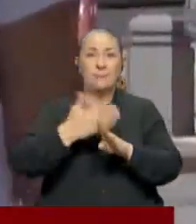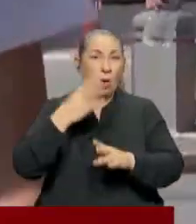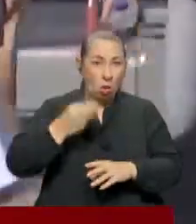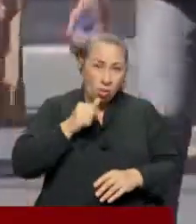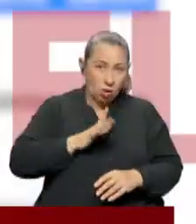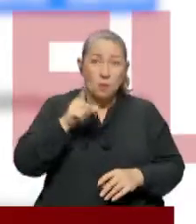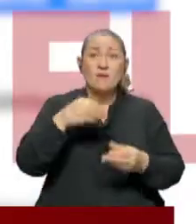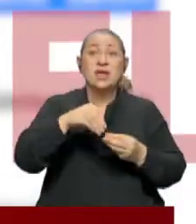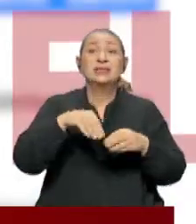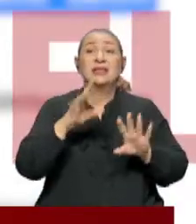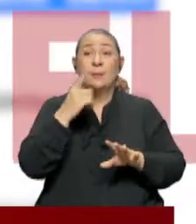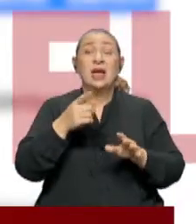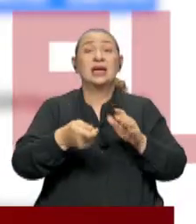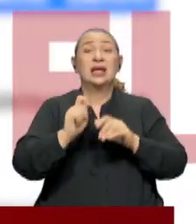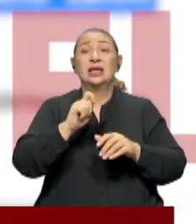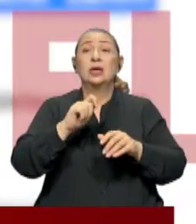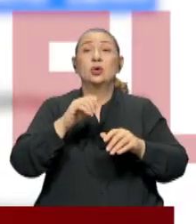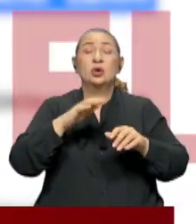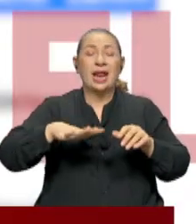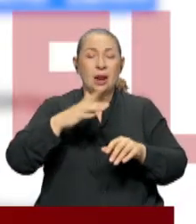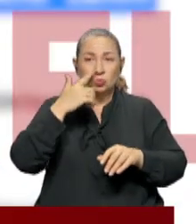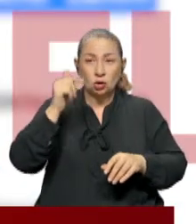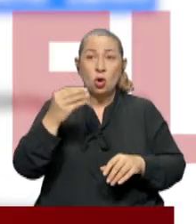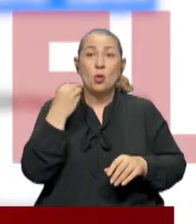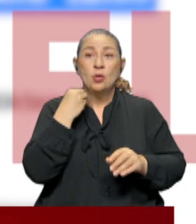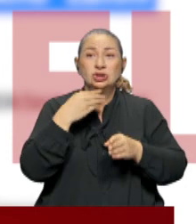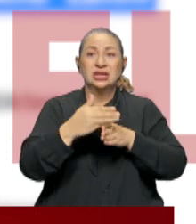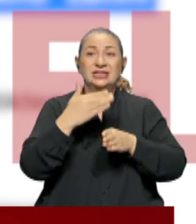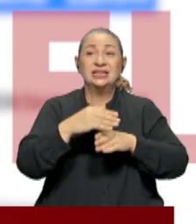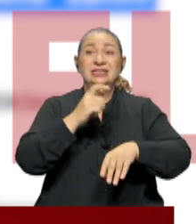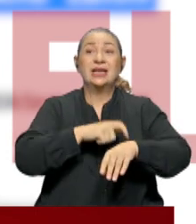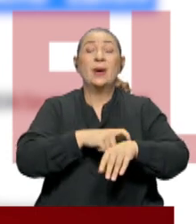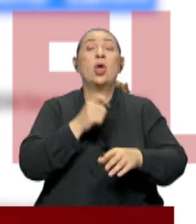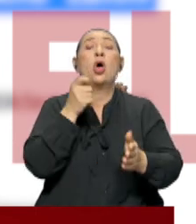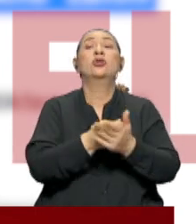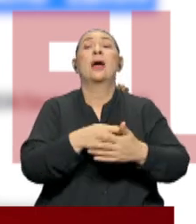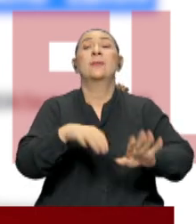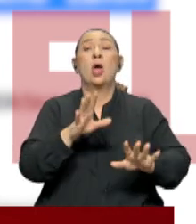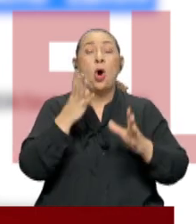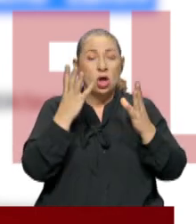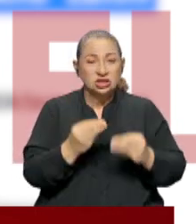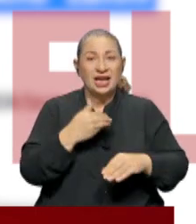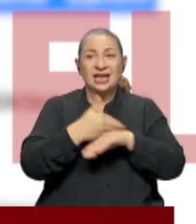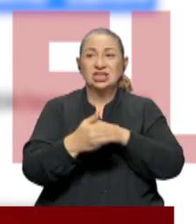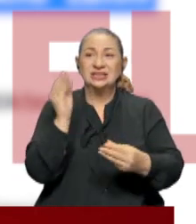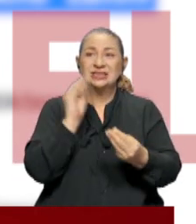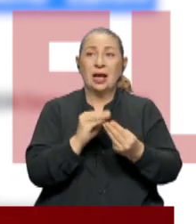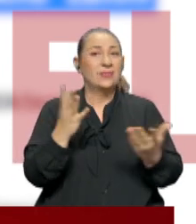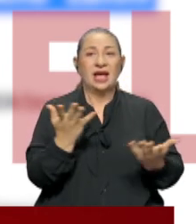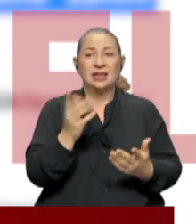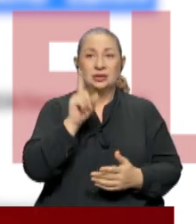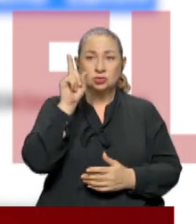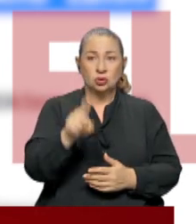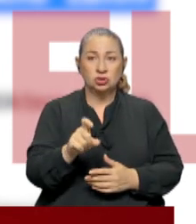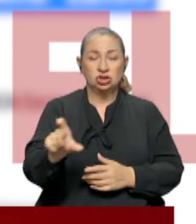bu faiz değil dedi Ama kredi ve yurtlar Genel Müdürlüğü'nün borç taksitleri zamanında ödenmediğinde uygulanacak gecikme zammı